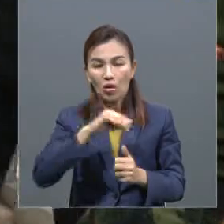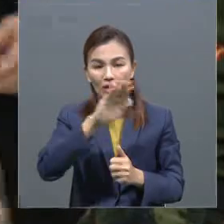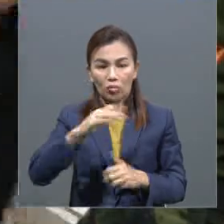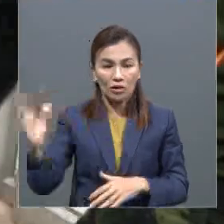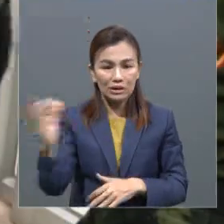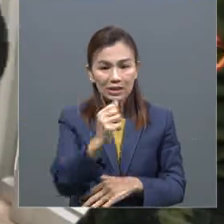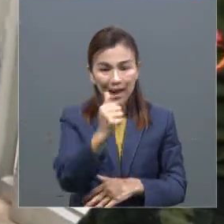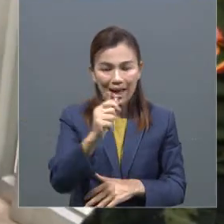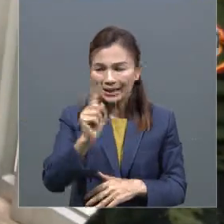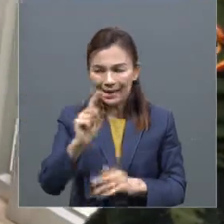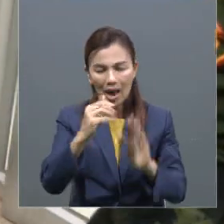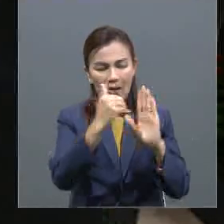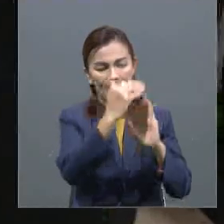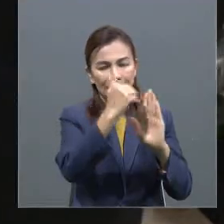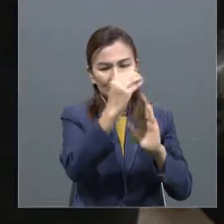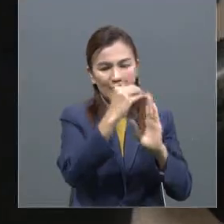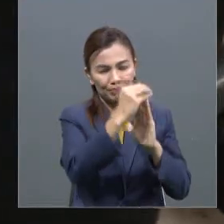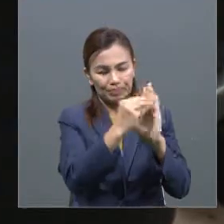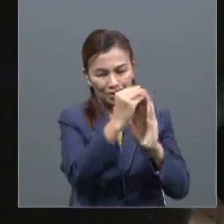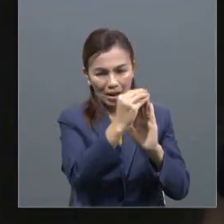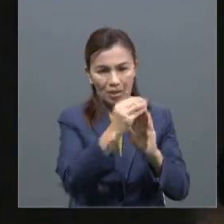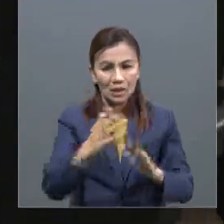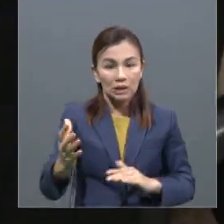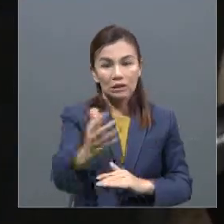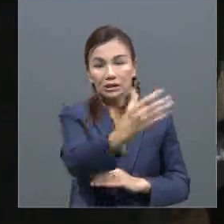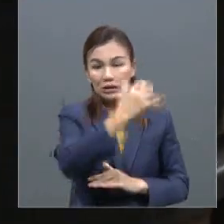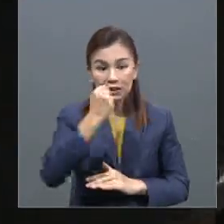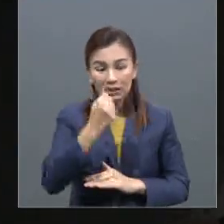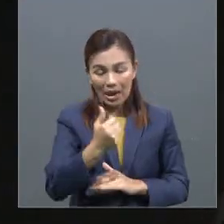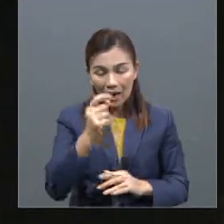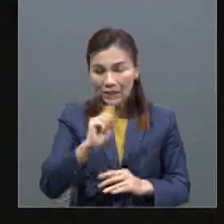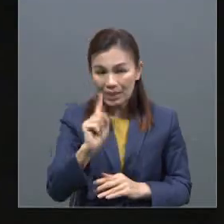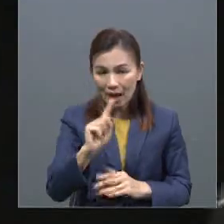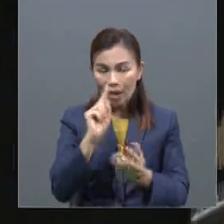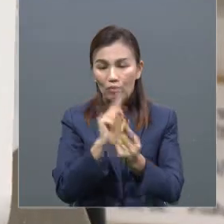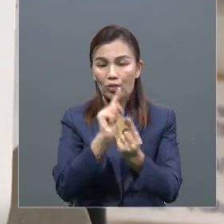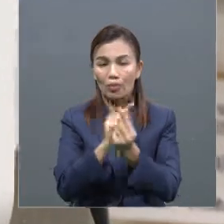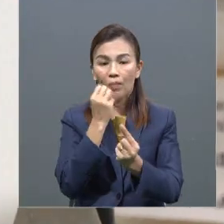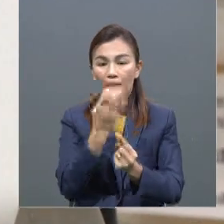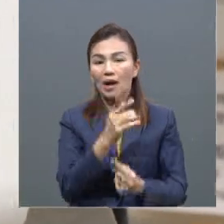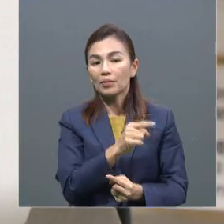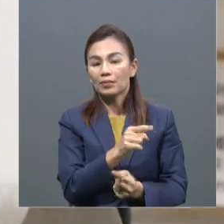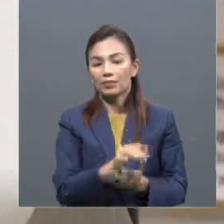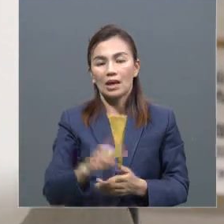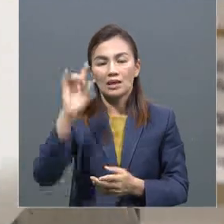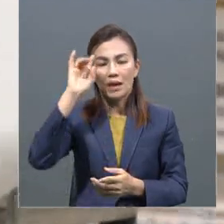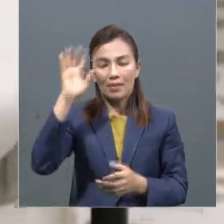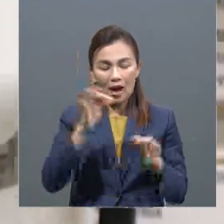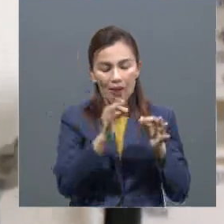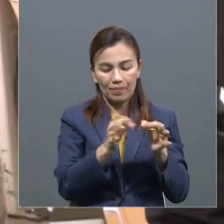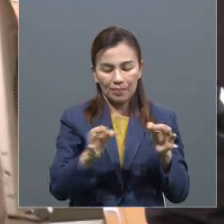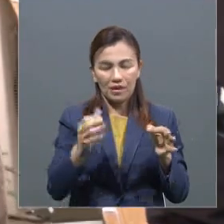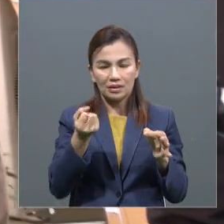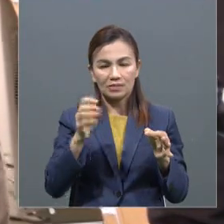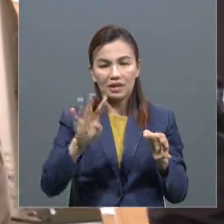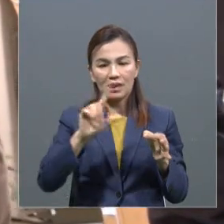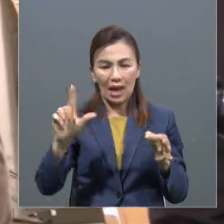ชายแดนภาคเหนือล็อตใหญ่่ที่สุดในจำนวนเนี้ยในล็อตที่เจอเนี่ยนะคะที่เก็บอยู่ในห้องมั่นคงเนี่ยเป็นยาบ้ากว่า14ล้านเม็ด